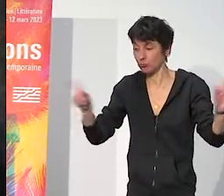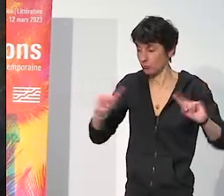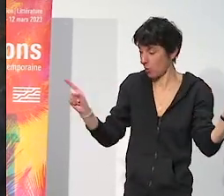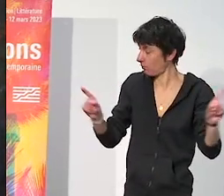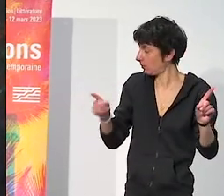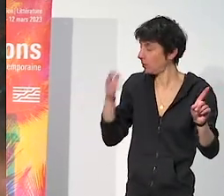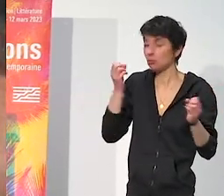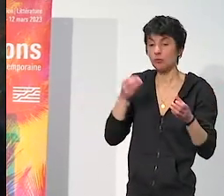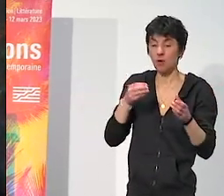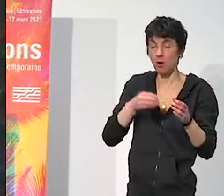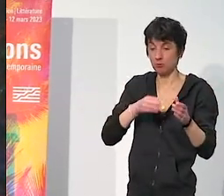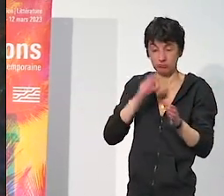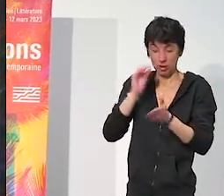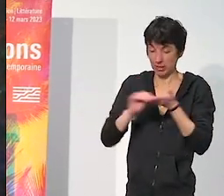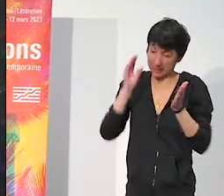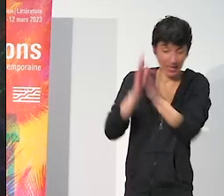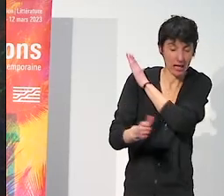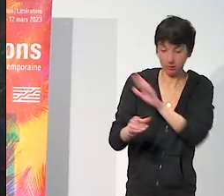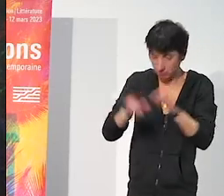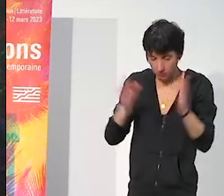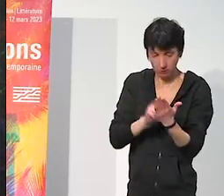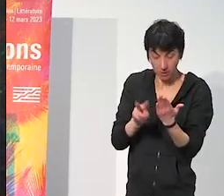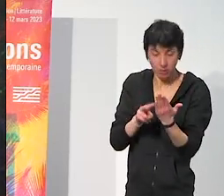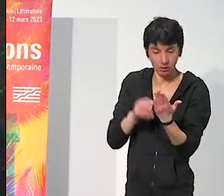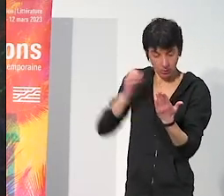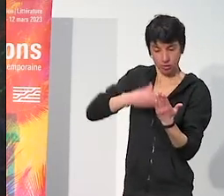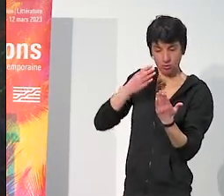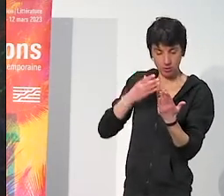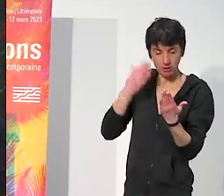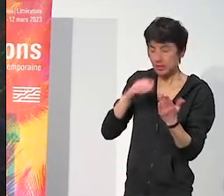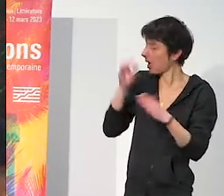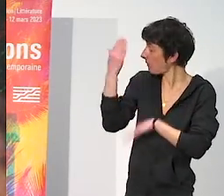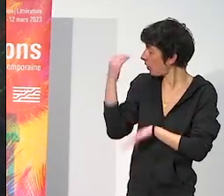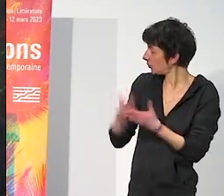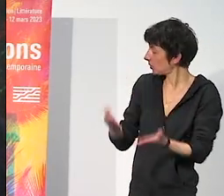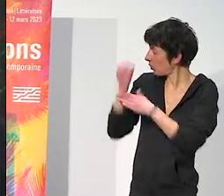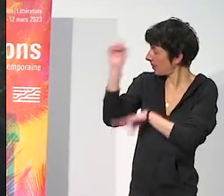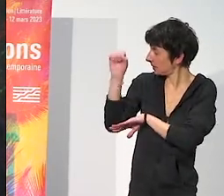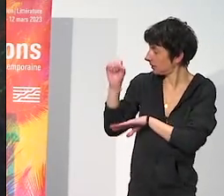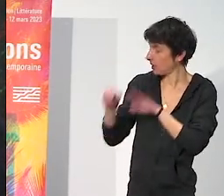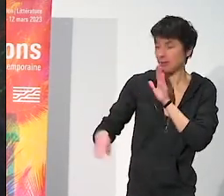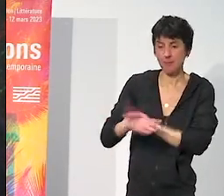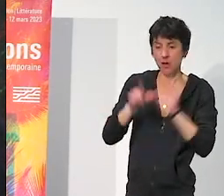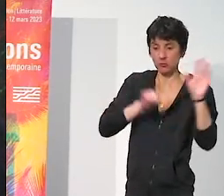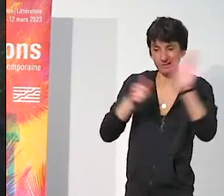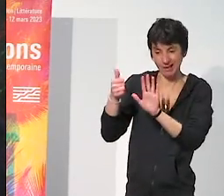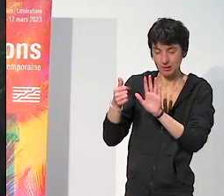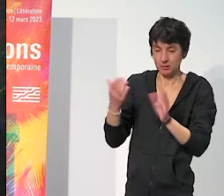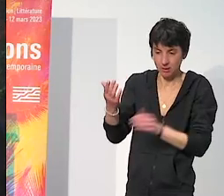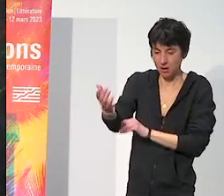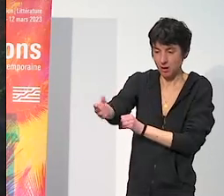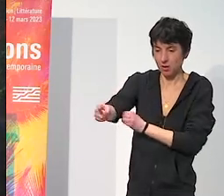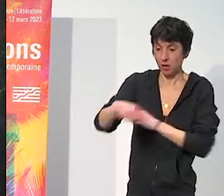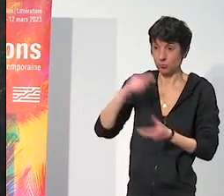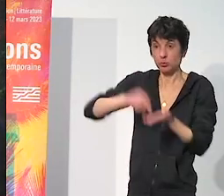on est balancé déjà dedans. Par exemple, dans La Petite Communiste, je commence par 76. Je commence par, on est